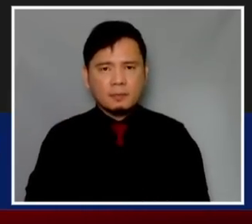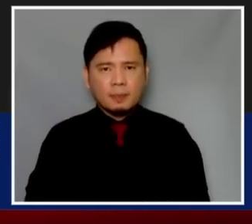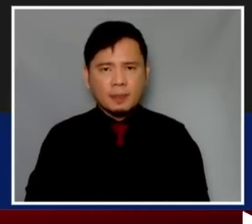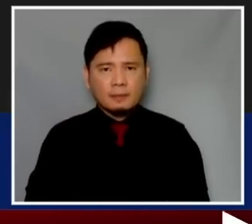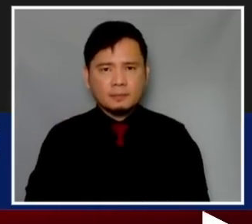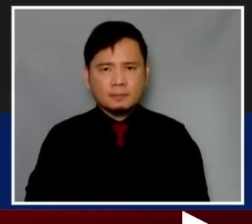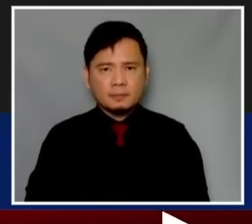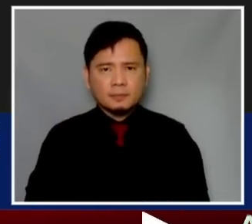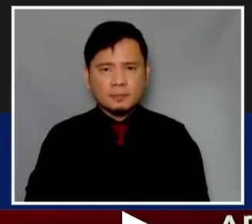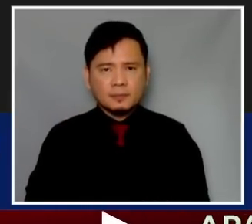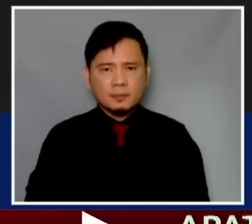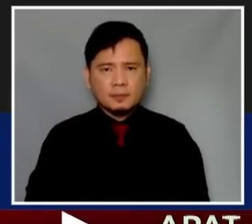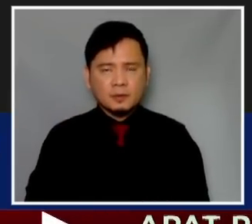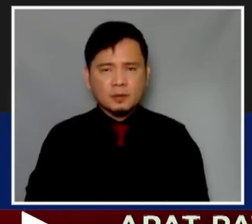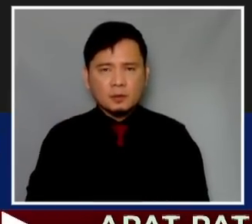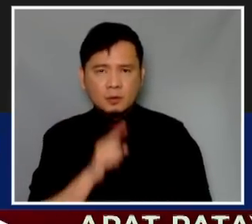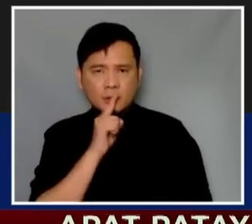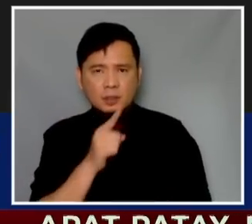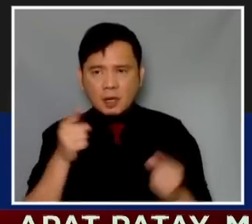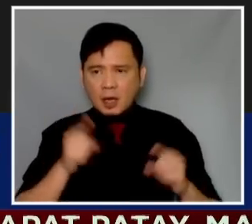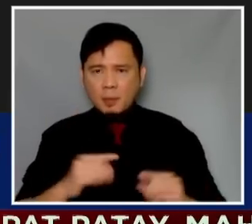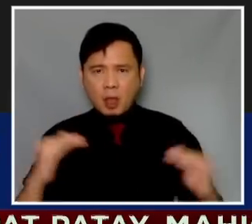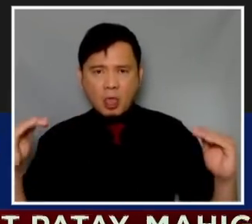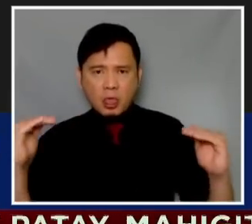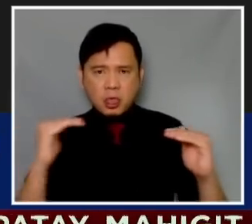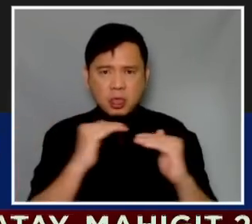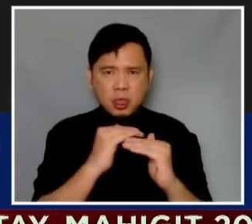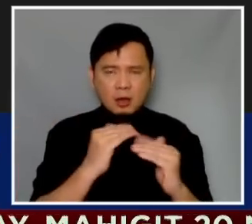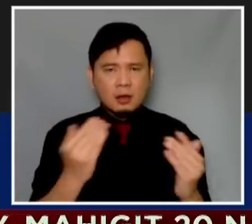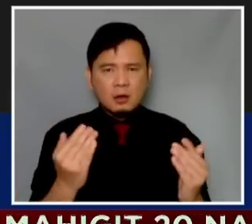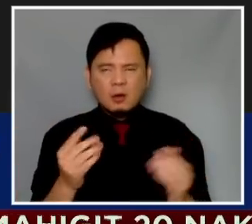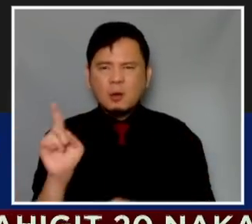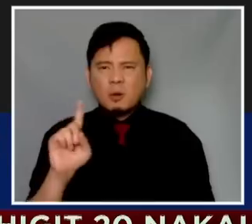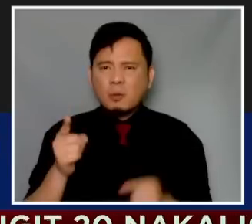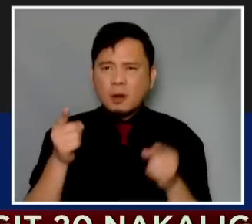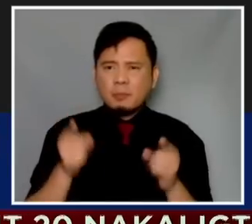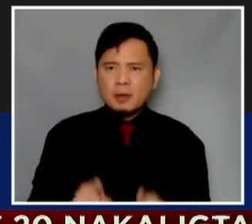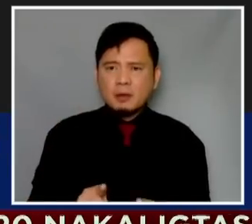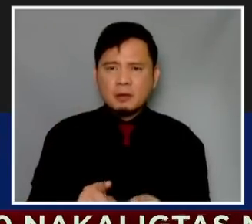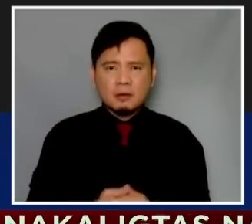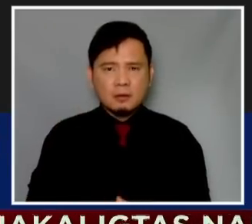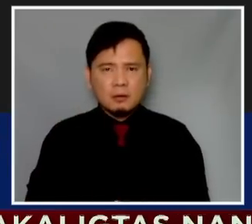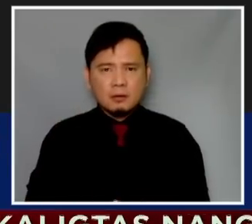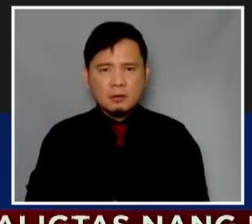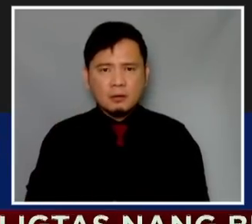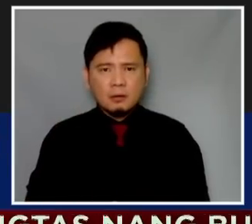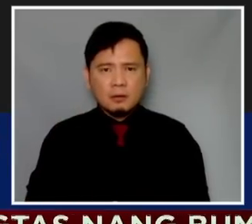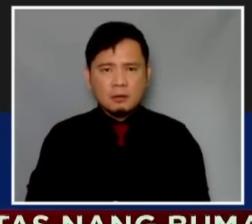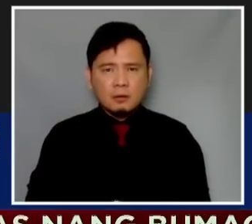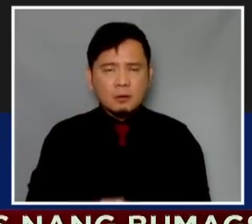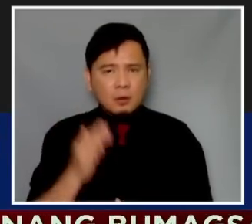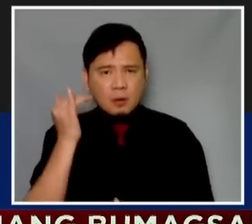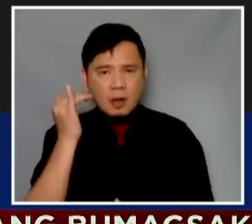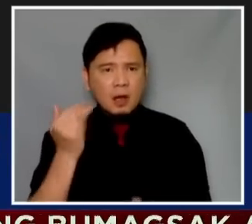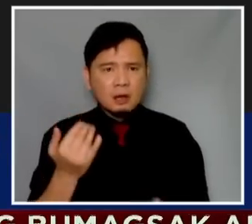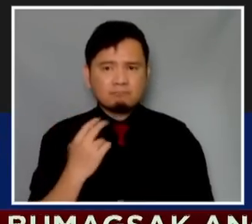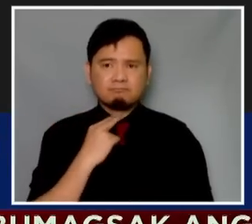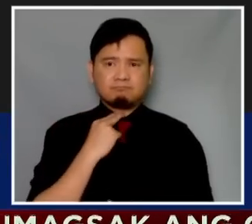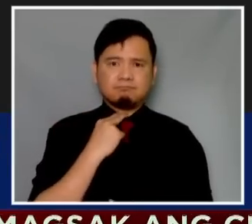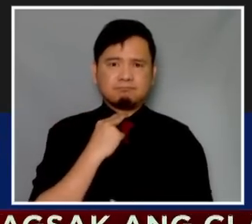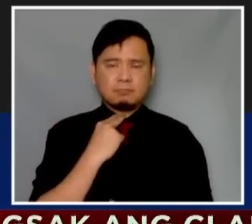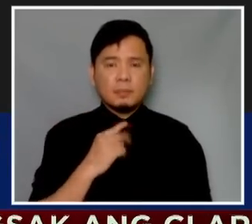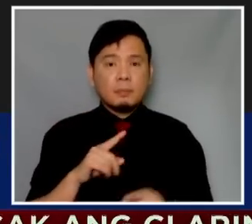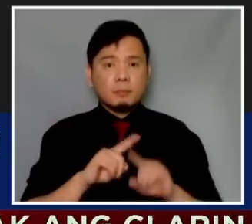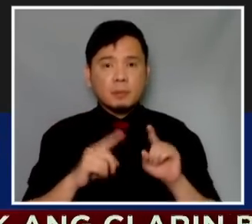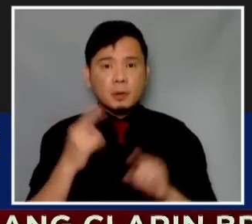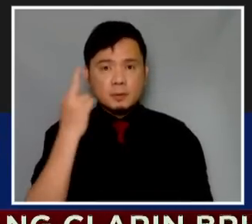may nagkaroon ng traffic dun sa bridge, no? Ano nangyari? Why were the motorists stuck? Apparently the